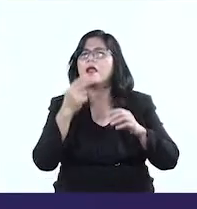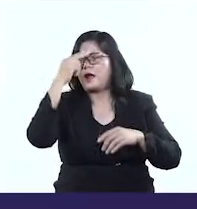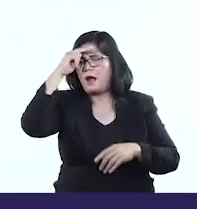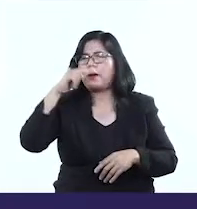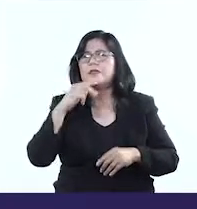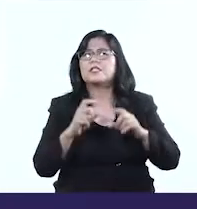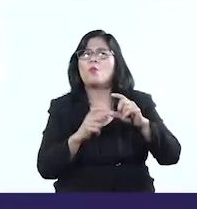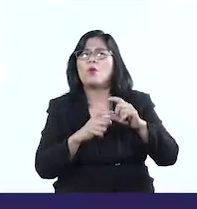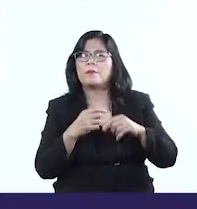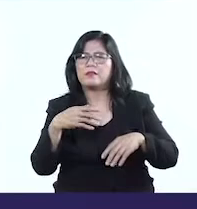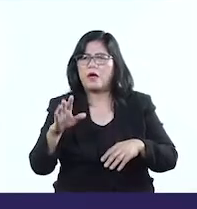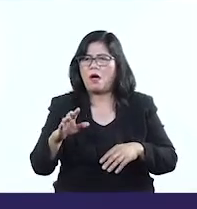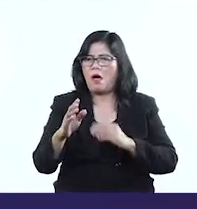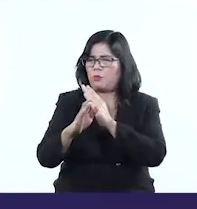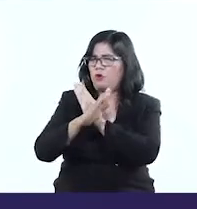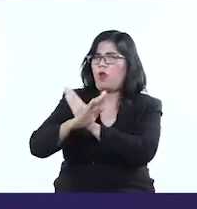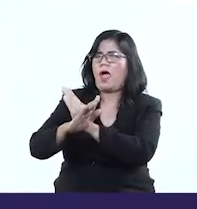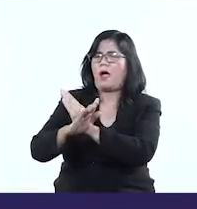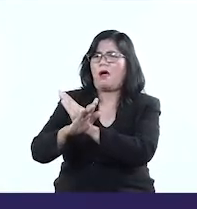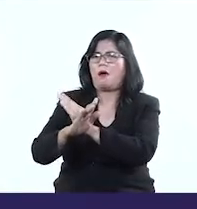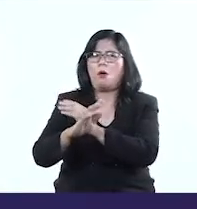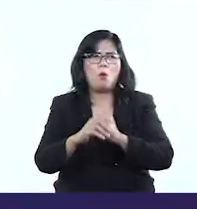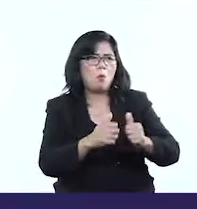kagum akan penampilan luarnya B